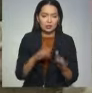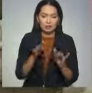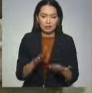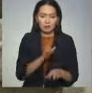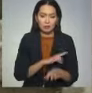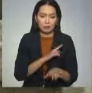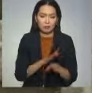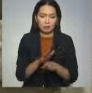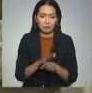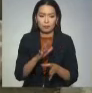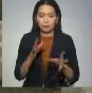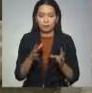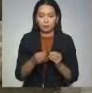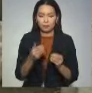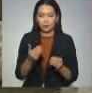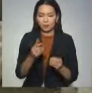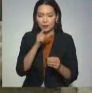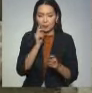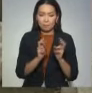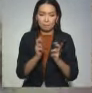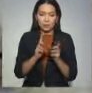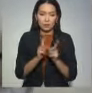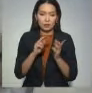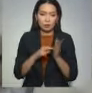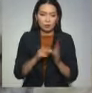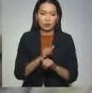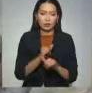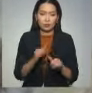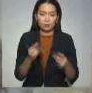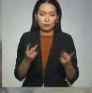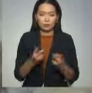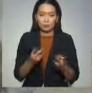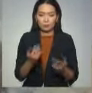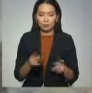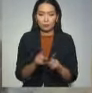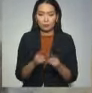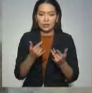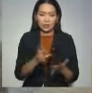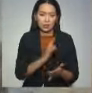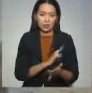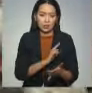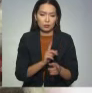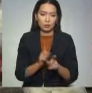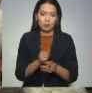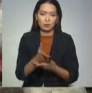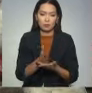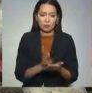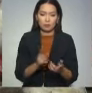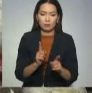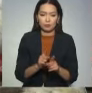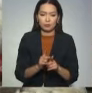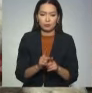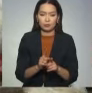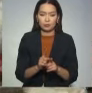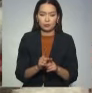жизнь. Вы только таких кицефалик в стране планировали 7, а запустили лишь 3. То же самое с рыбной продукцией. Вместо 11 проектов введено